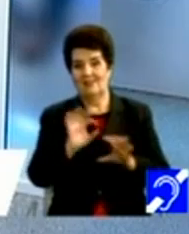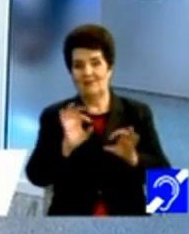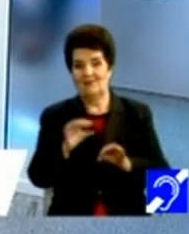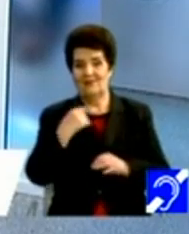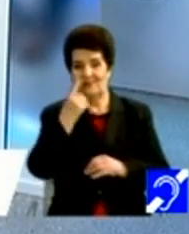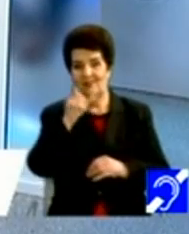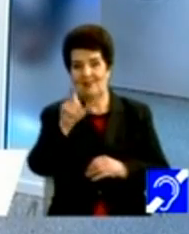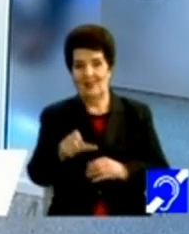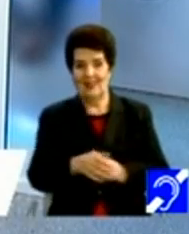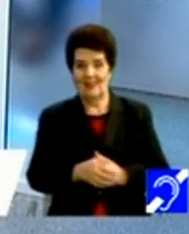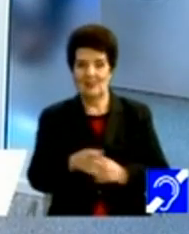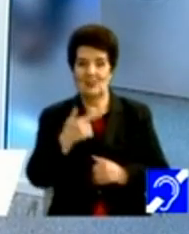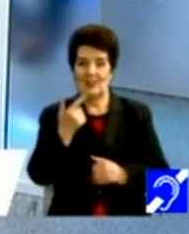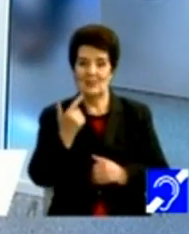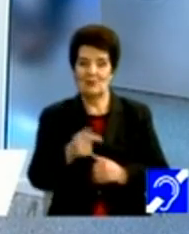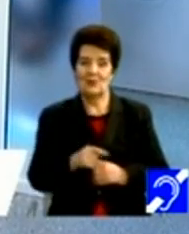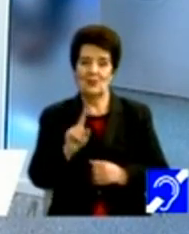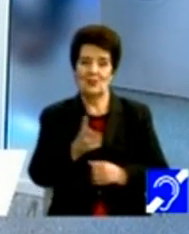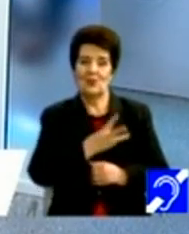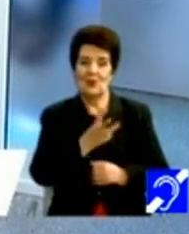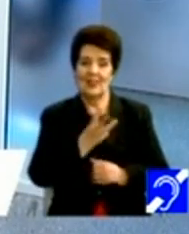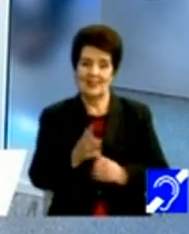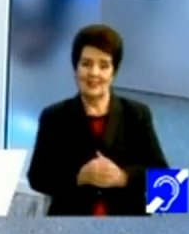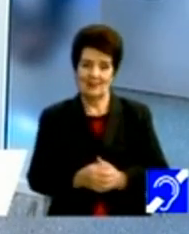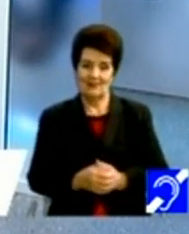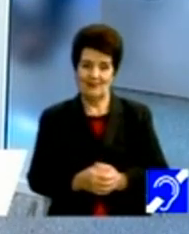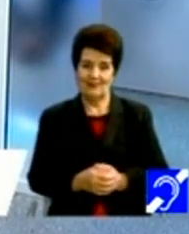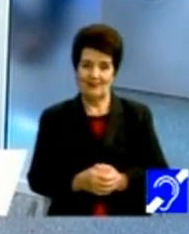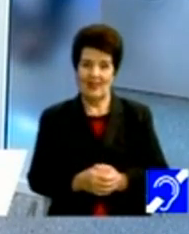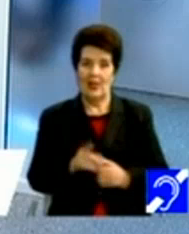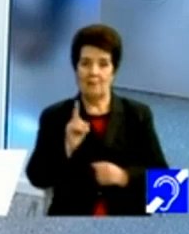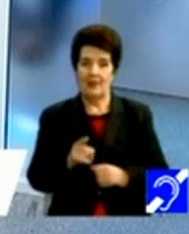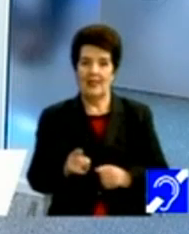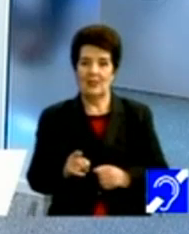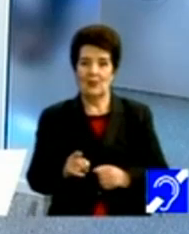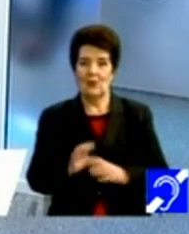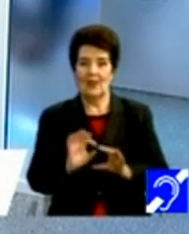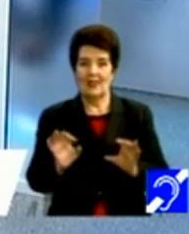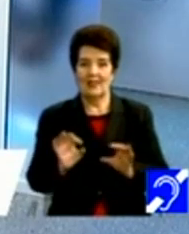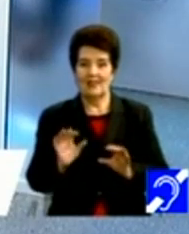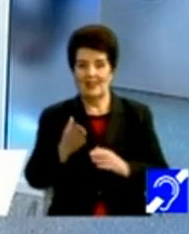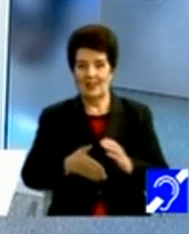și le spuneți ce vreți dumneavoastră să le spuneți pentru a-i determina să vă voteze.